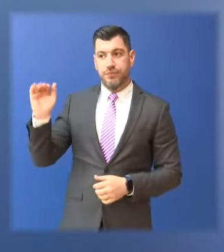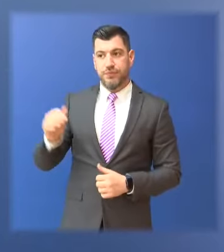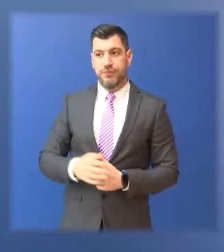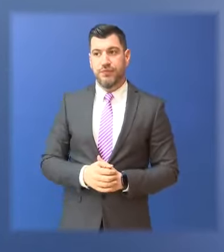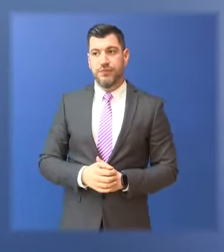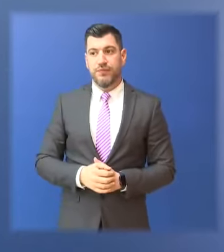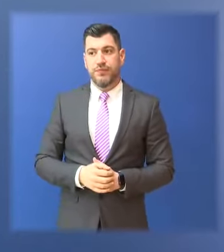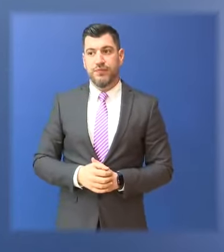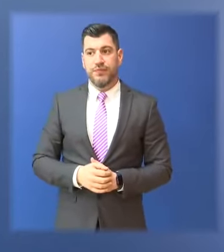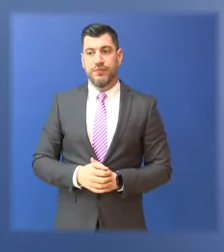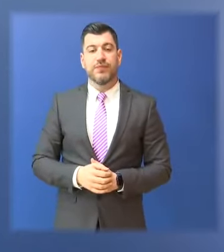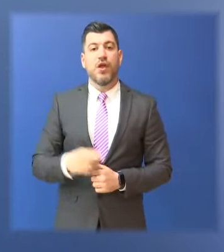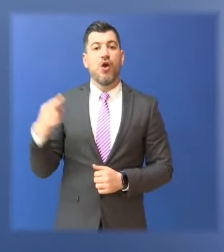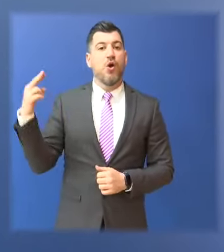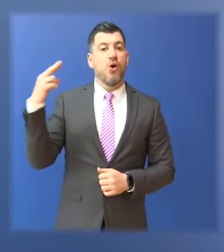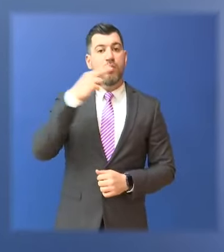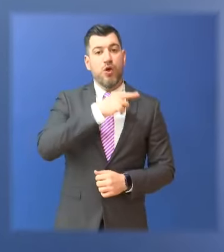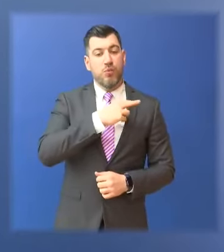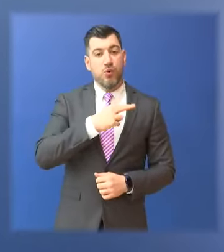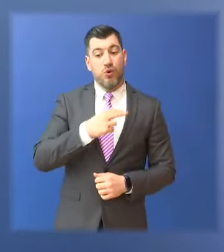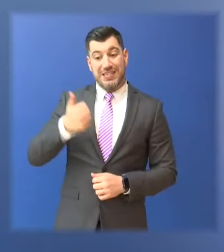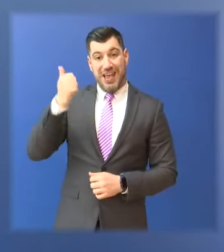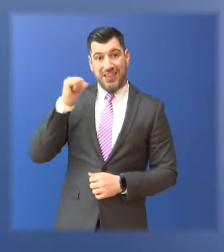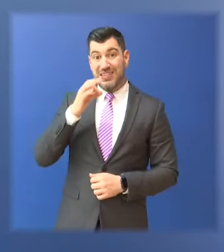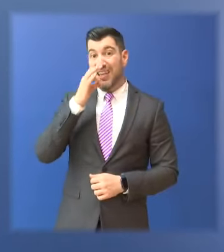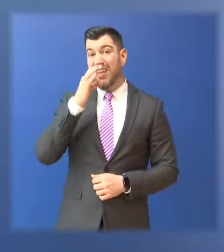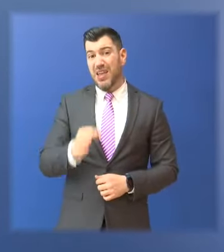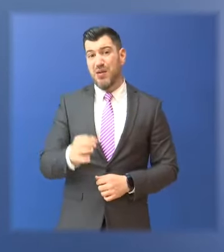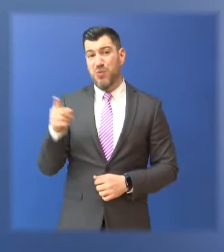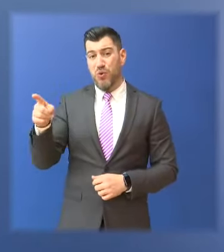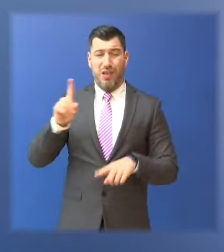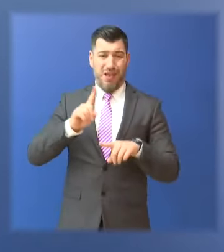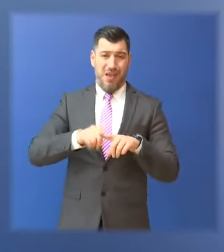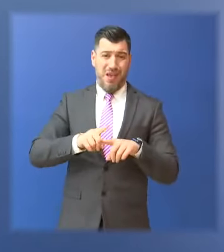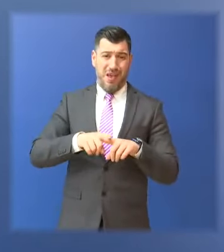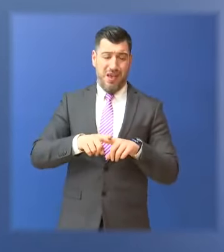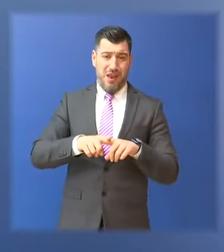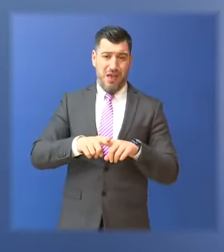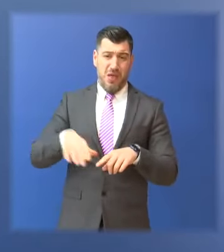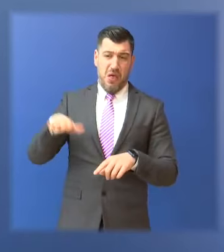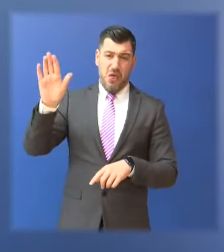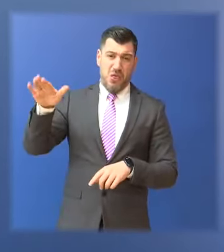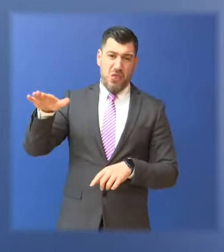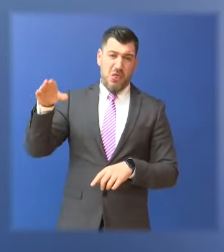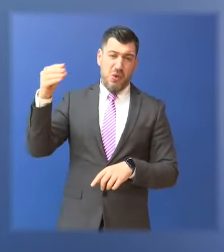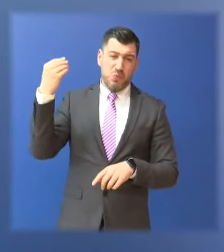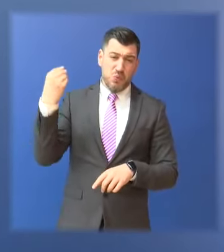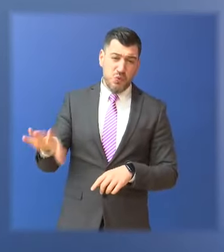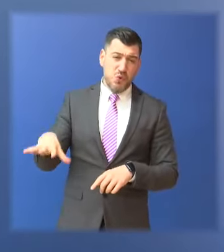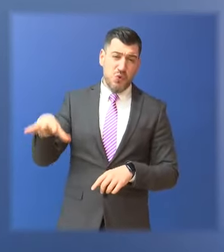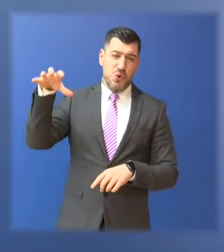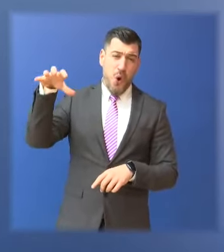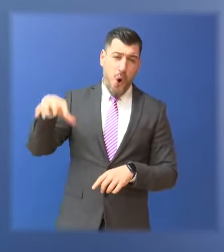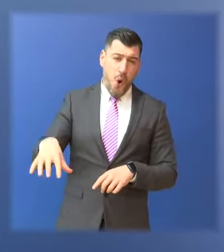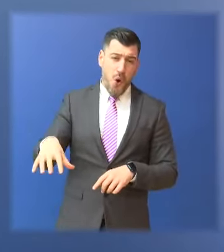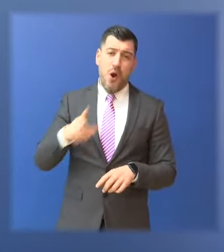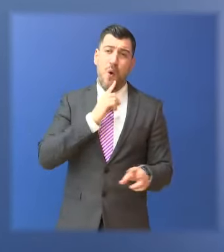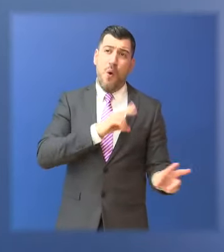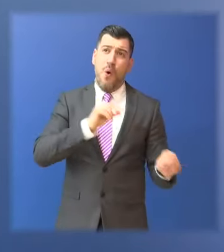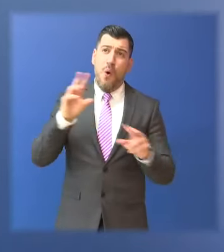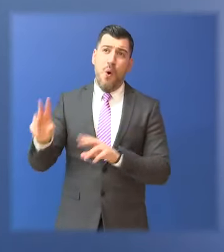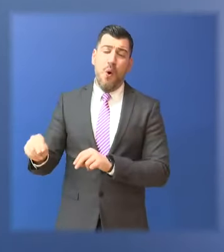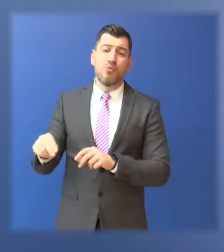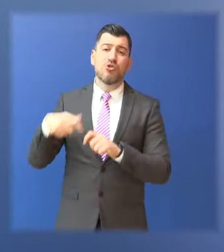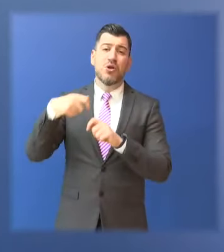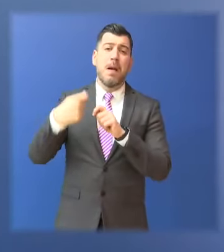πως η Ελλάδα δεν είναι μπανανία. Την ίδια δήλωση είχε κάνει και τον περασμένο Οκτώβριο. Πάλι είχε πει πως δεν είμαστε